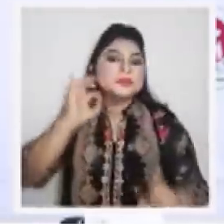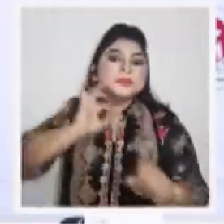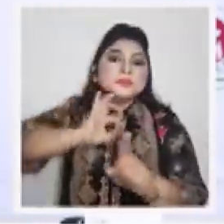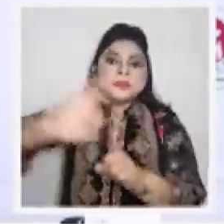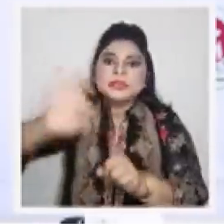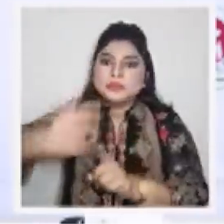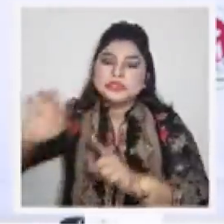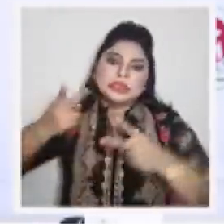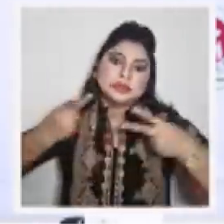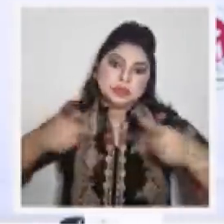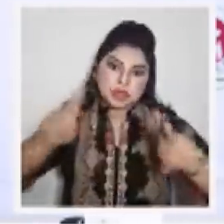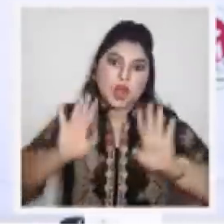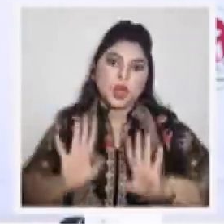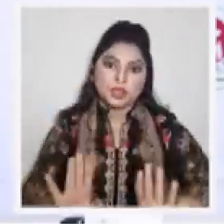3,637